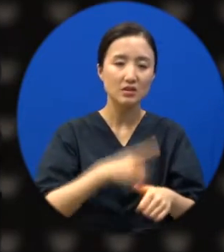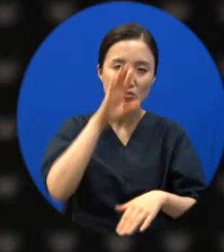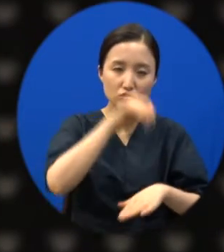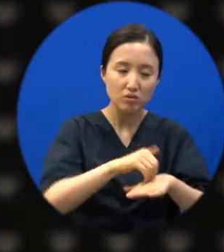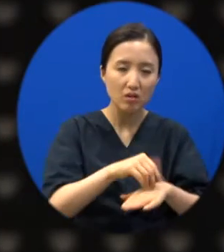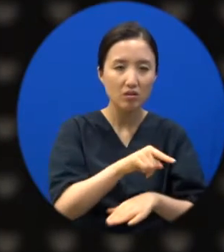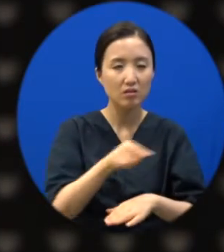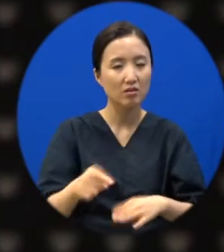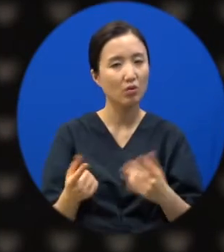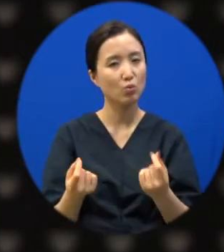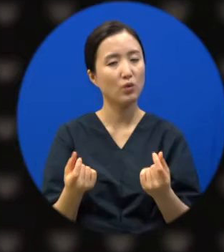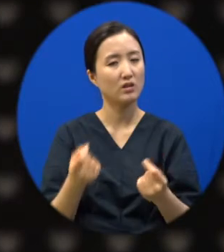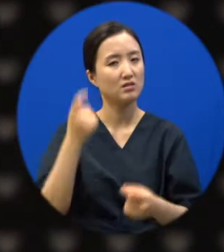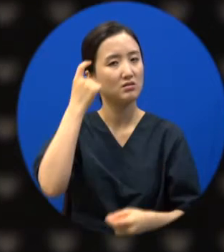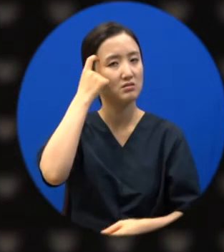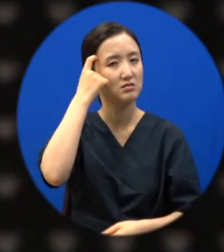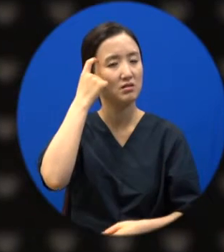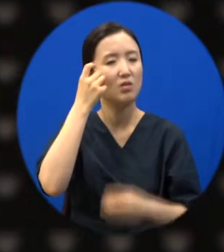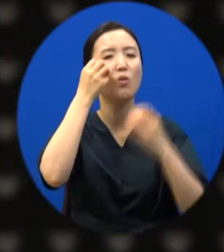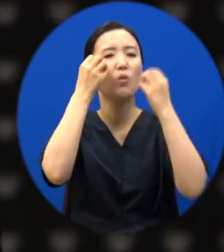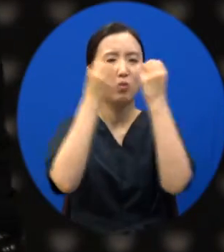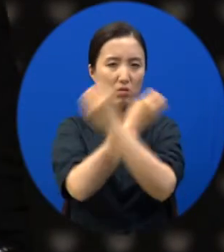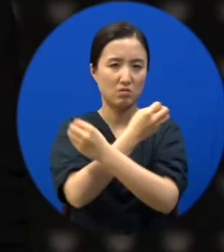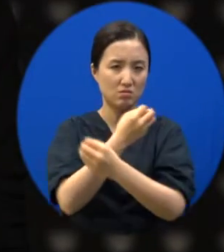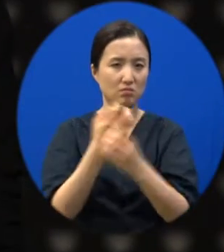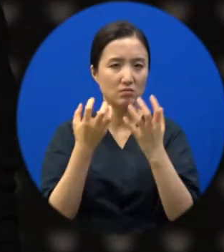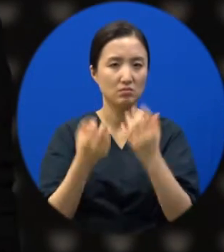어떤 미국에 사는 주부가 이런 실험을 했습니다.